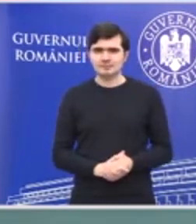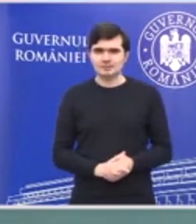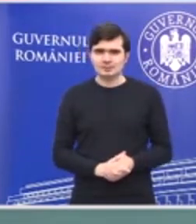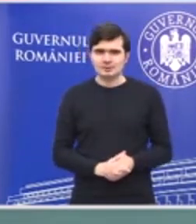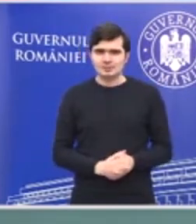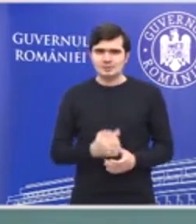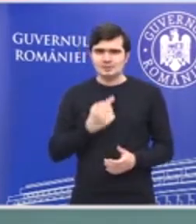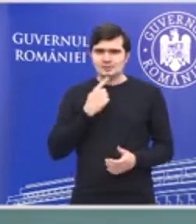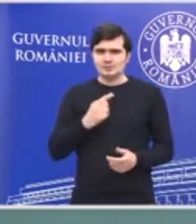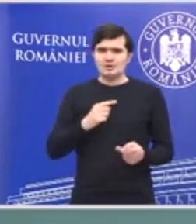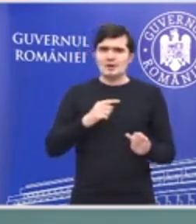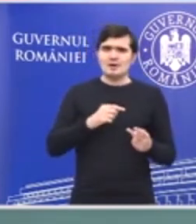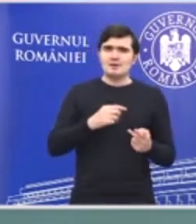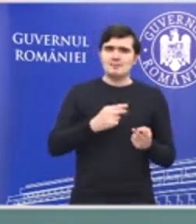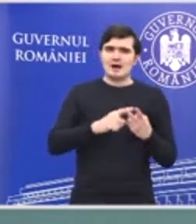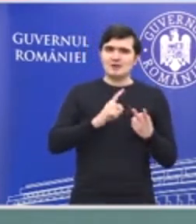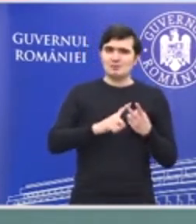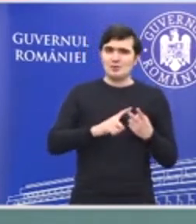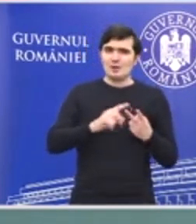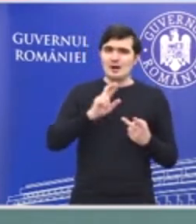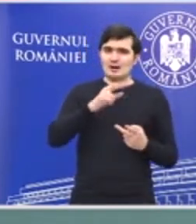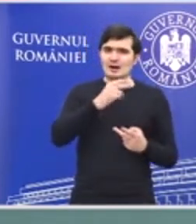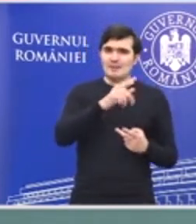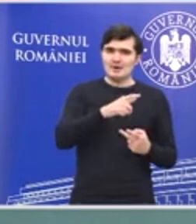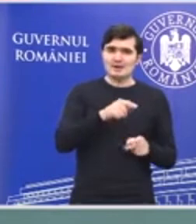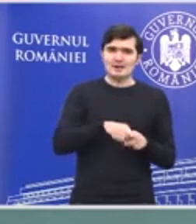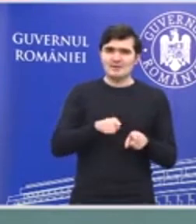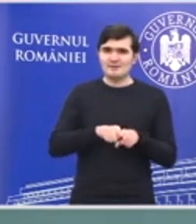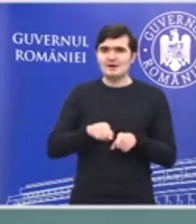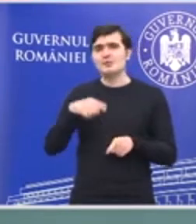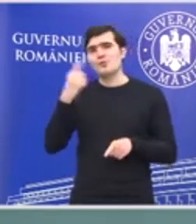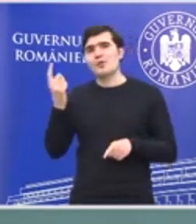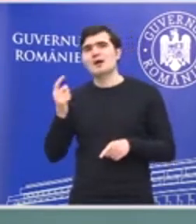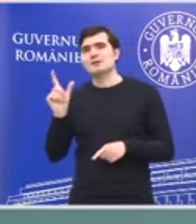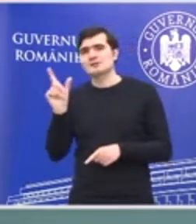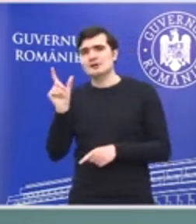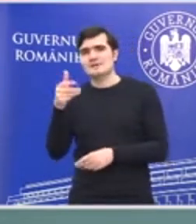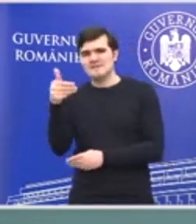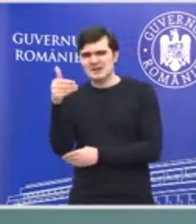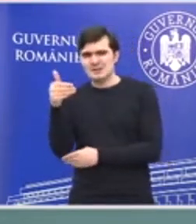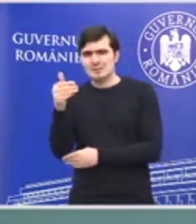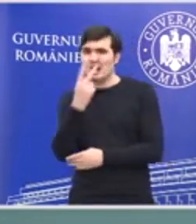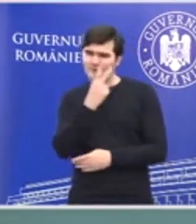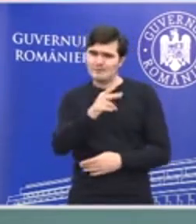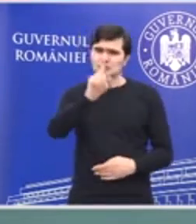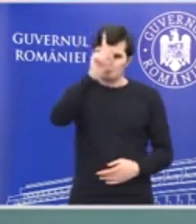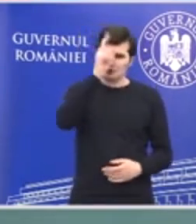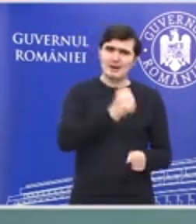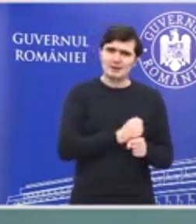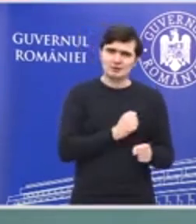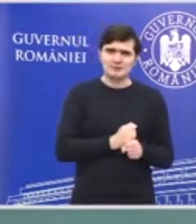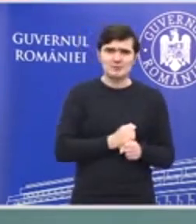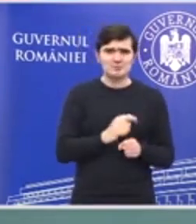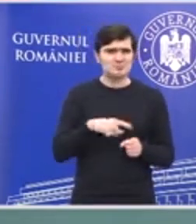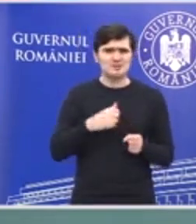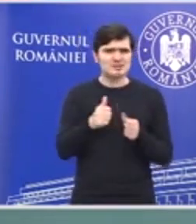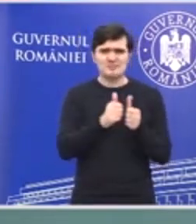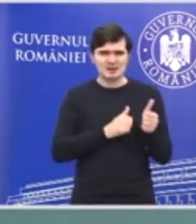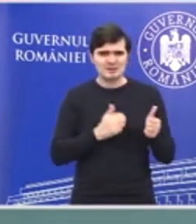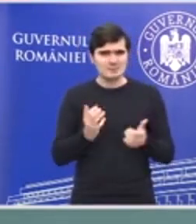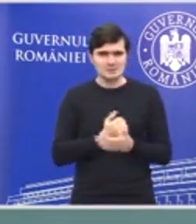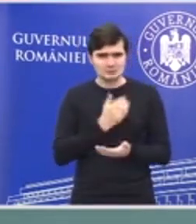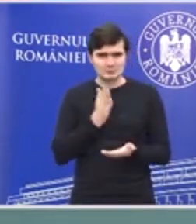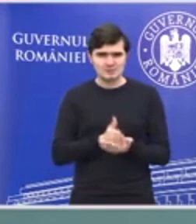de la alt tip de vaccin? Am văzut modelul Germaniei, dar este prematur să luăm niște decizii fără să avem, în primul rând,